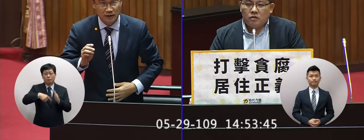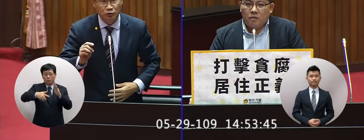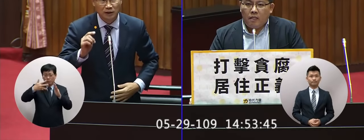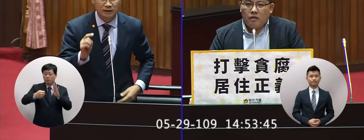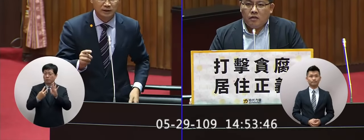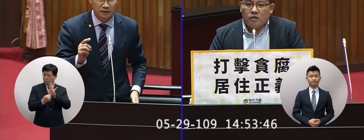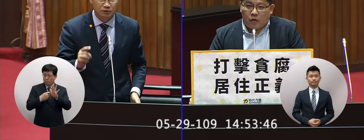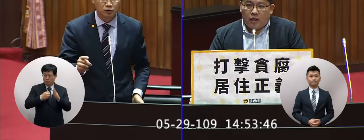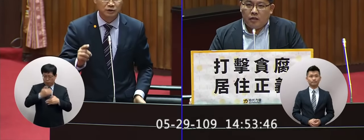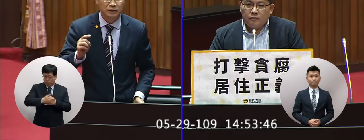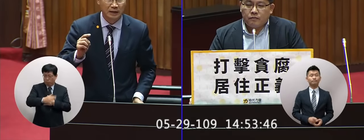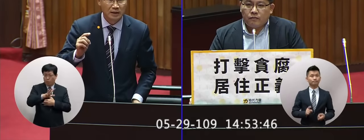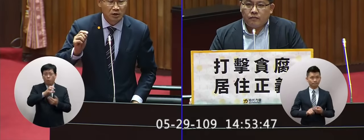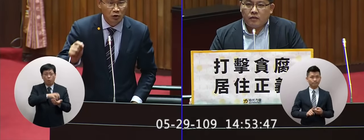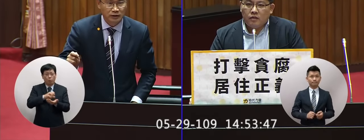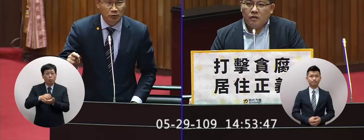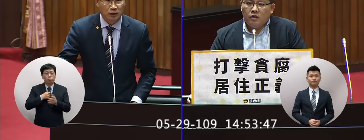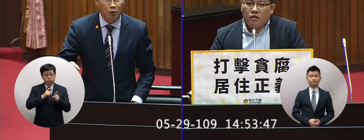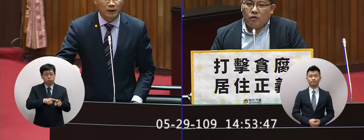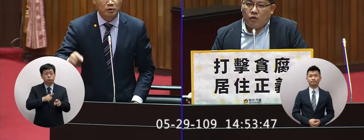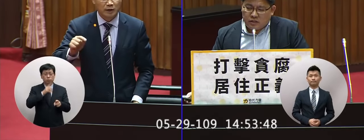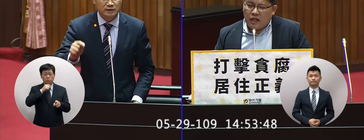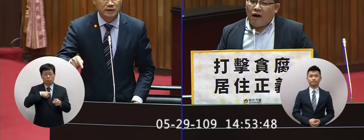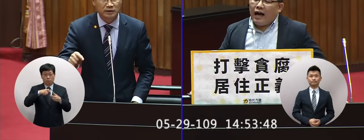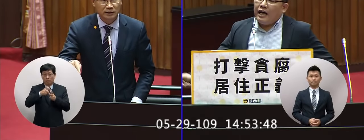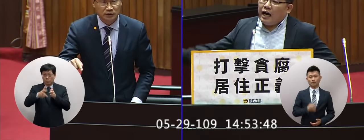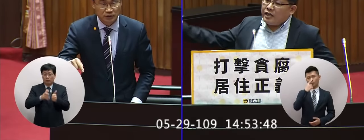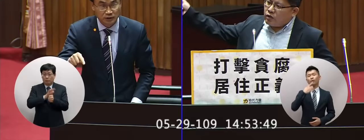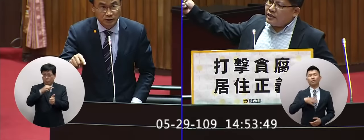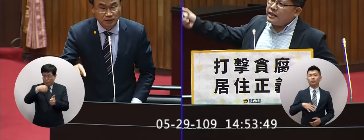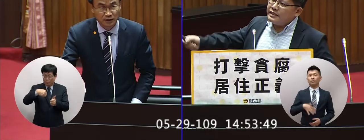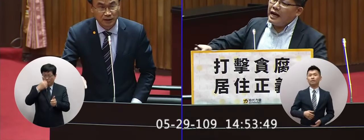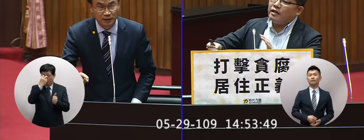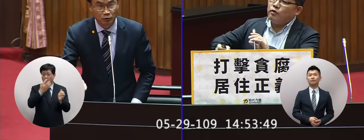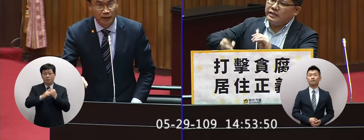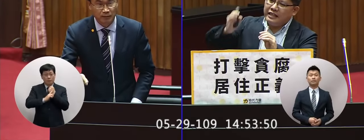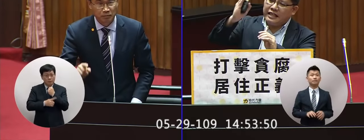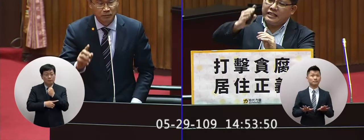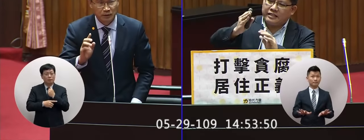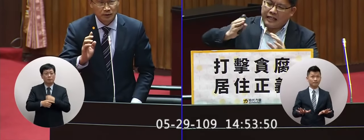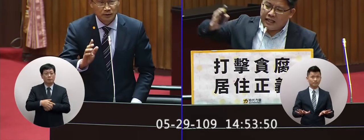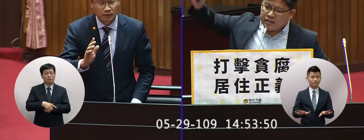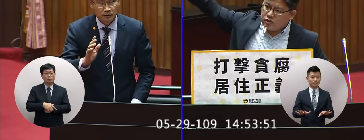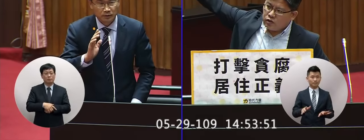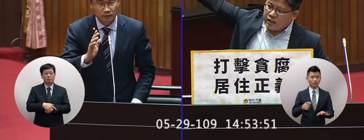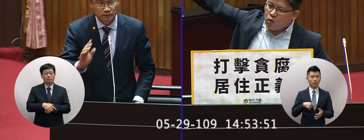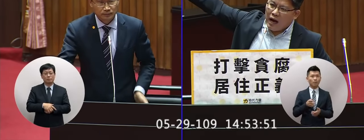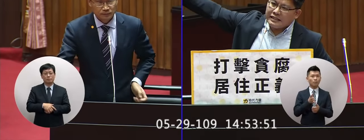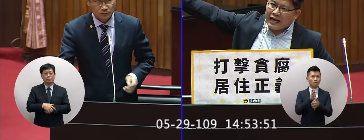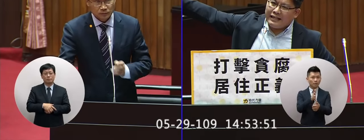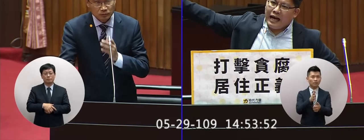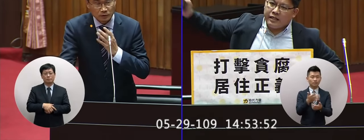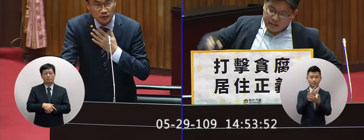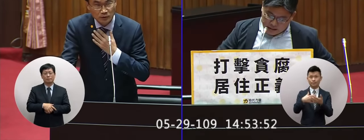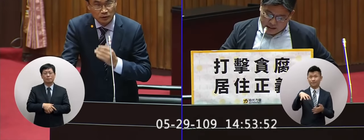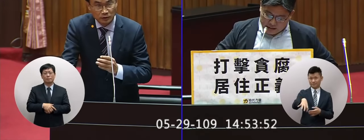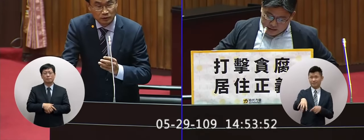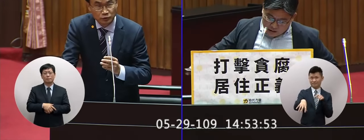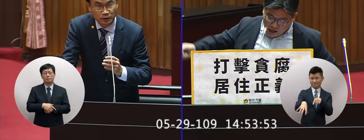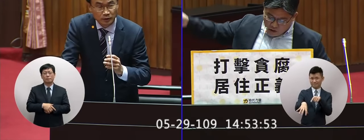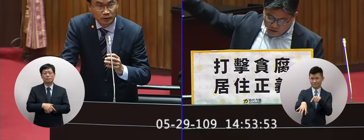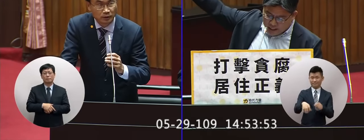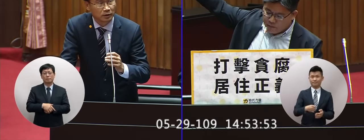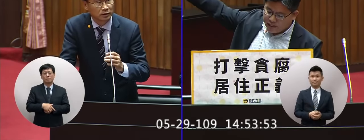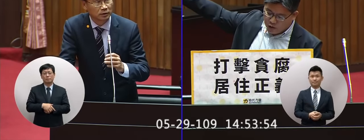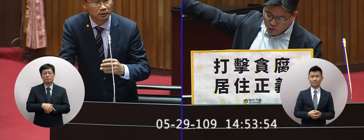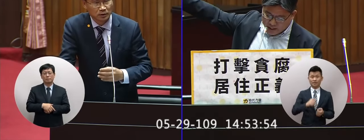它是有一个程序，而且这个程序是工厂辅导管理法真正实施是今年一月。 我现在在谈的就是说这个网站呐、啊，你